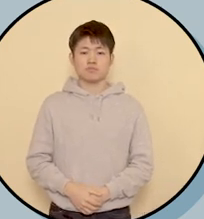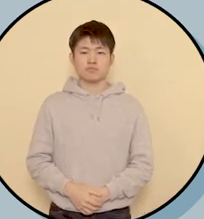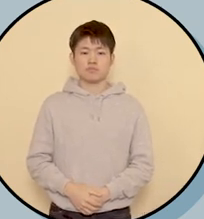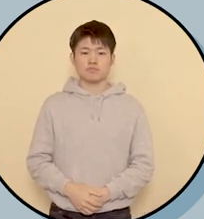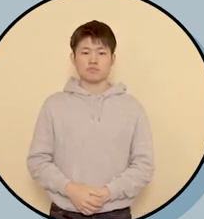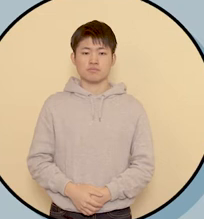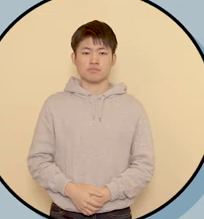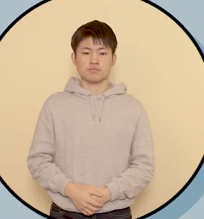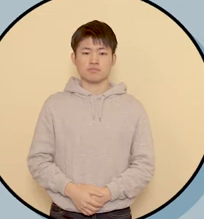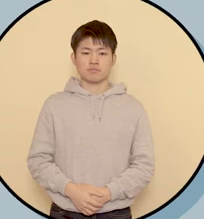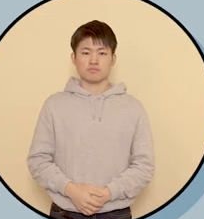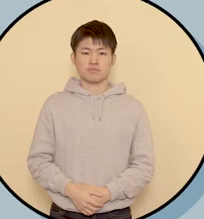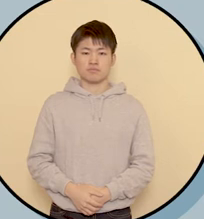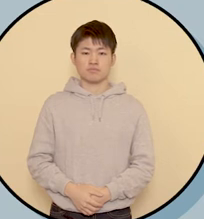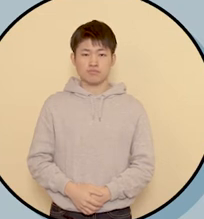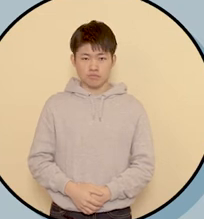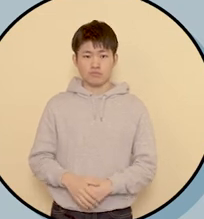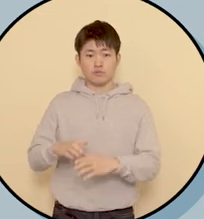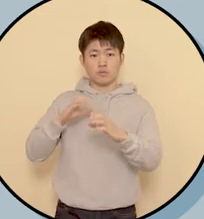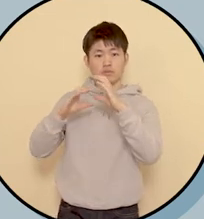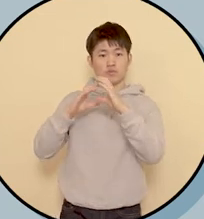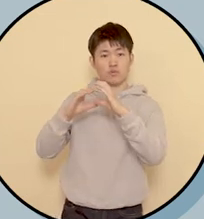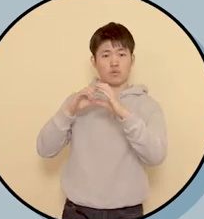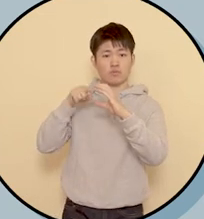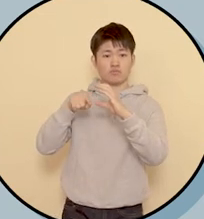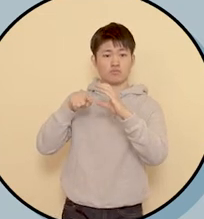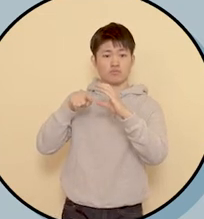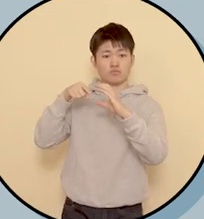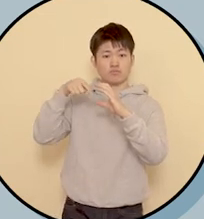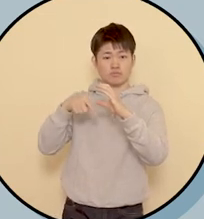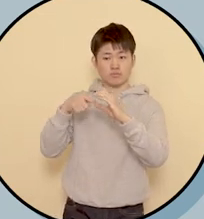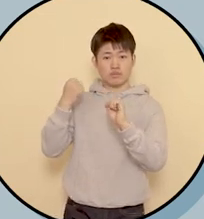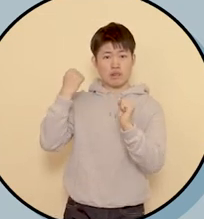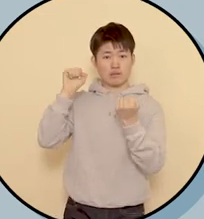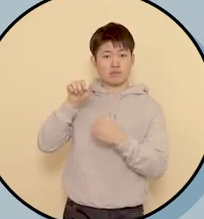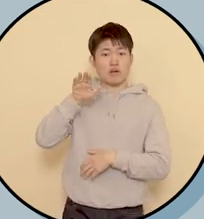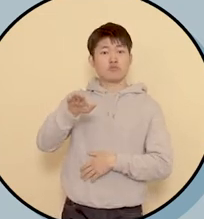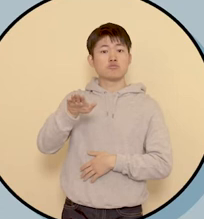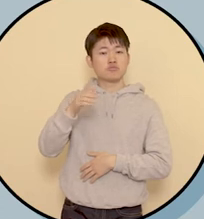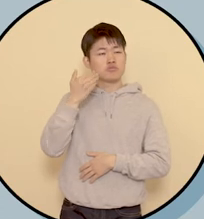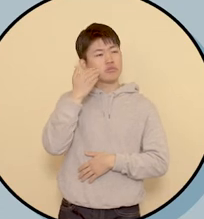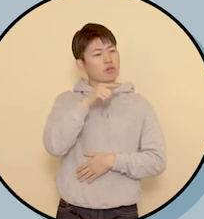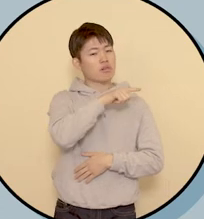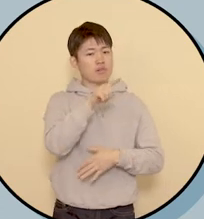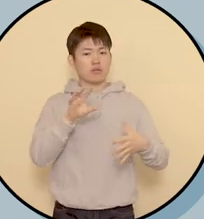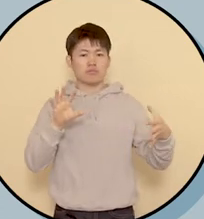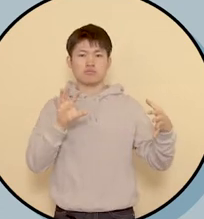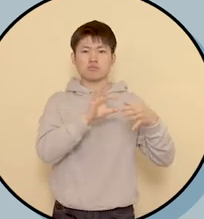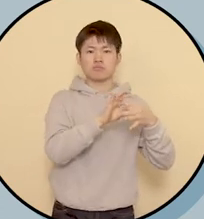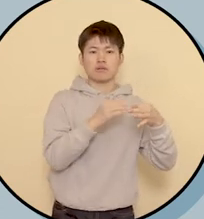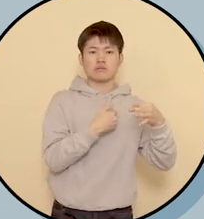演劇に、コミュニケーションの面でも、演劇があれば誰かとつながることができると